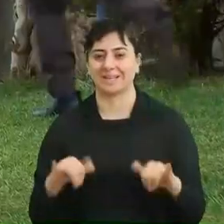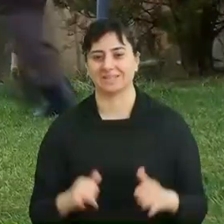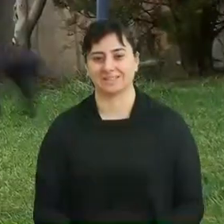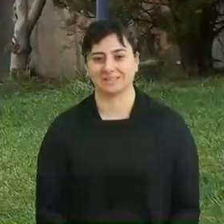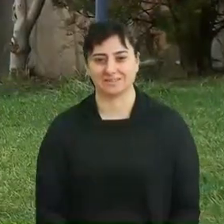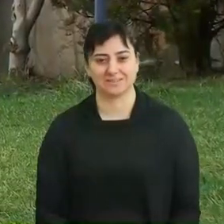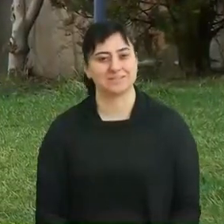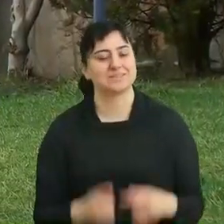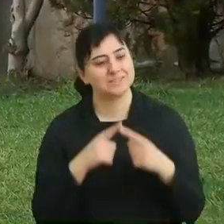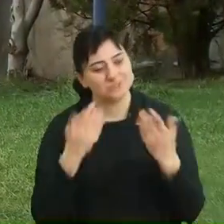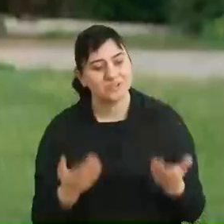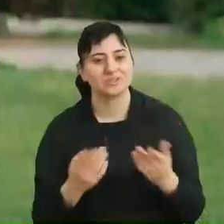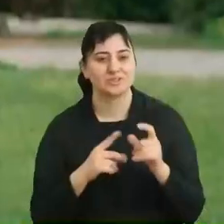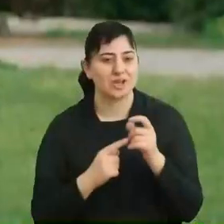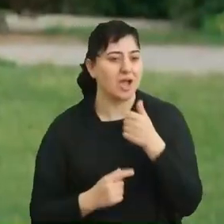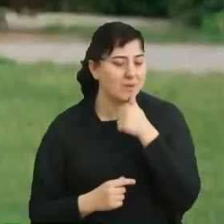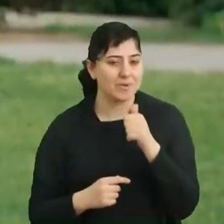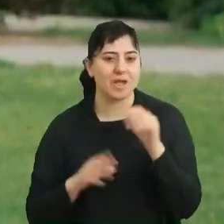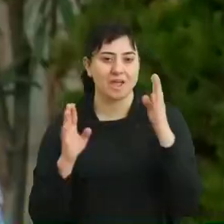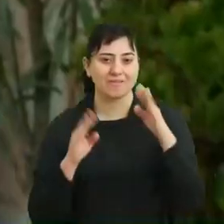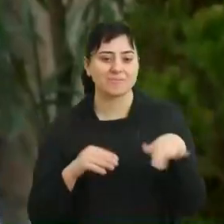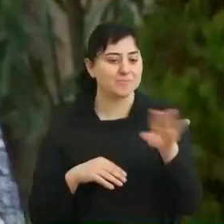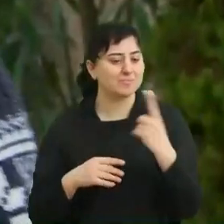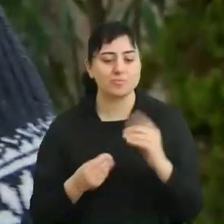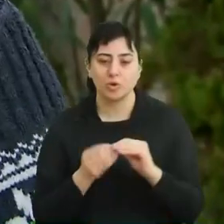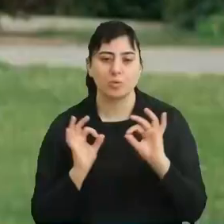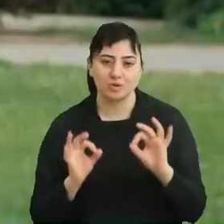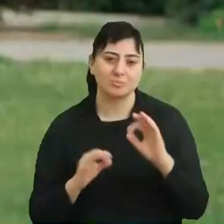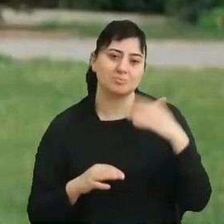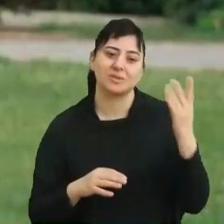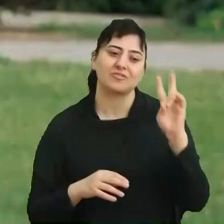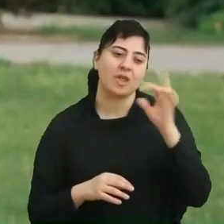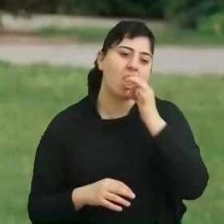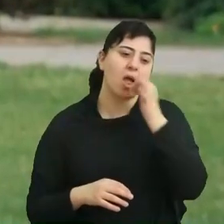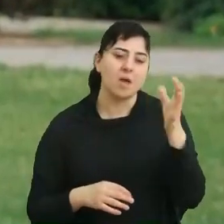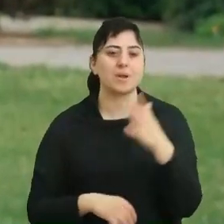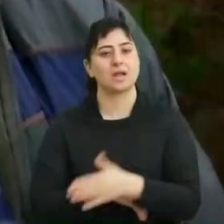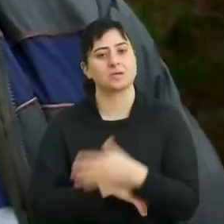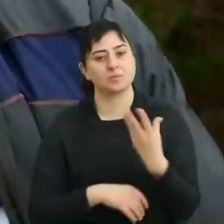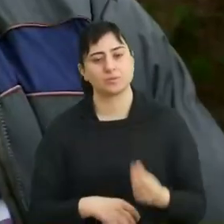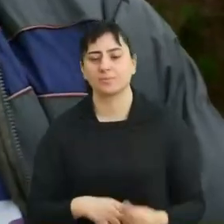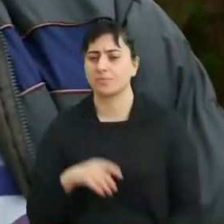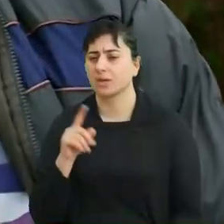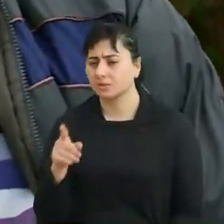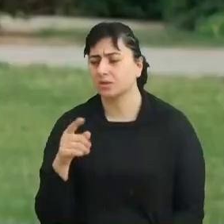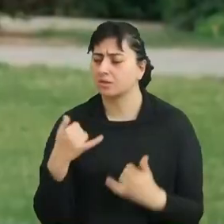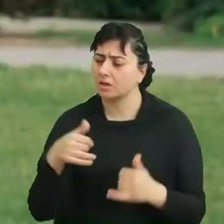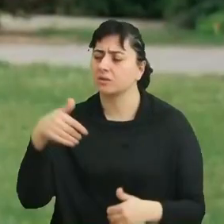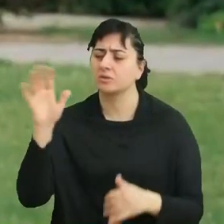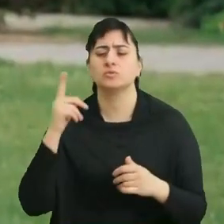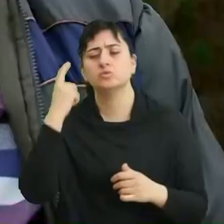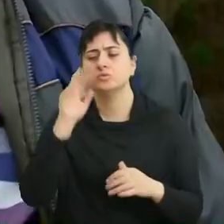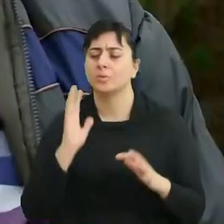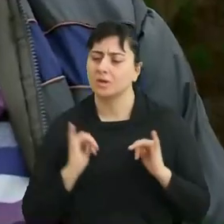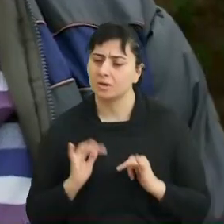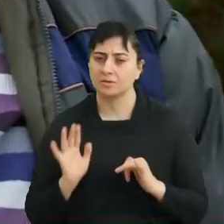tatiller. Teşekkür ederim Şükrü abi. Artık hayvanlarla ilgili bir sıkıntı olursa başka bir veterinerden yardım alırsınız. Sen tatiline bak, burayı